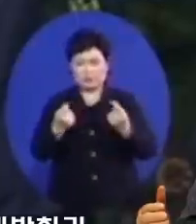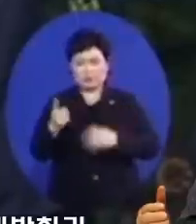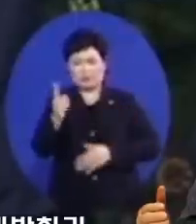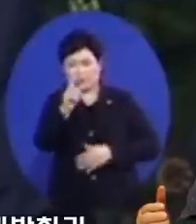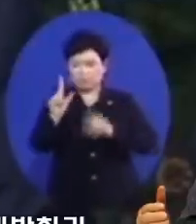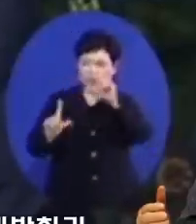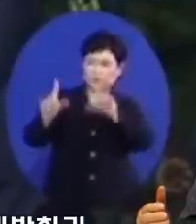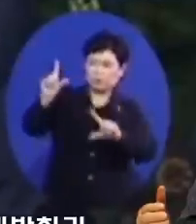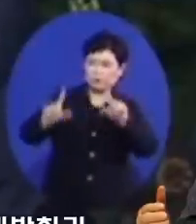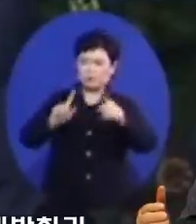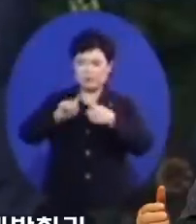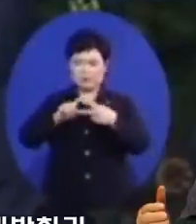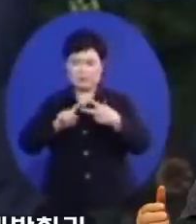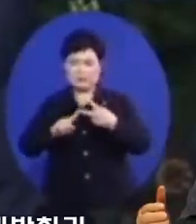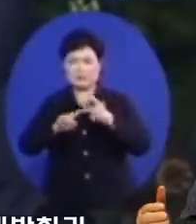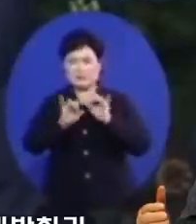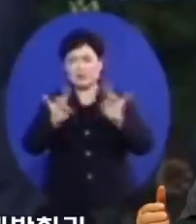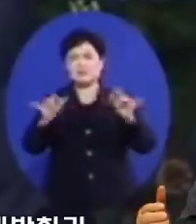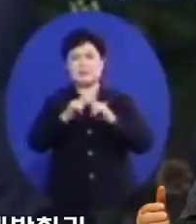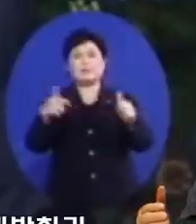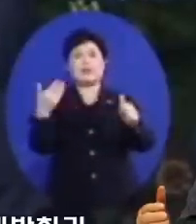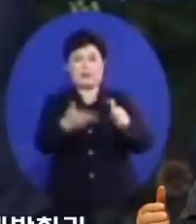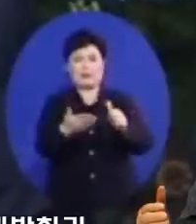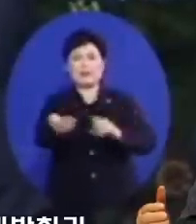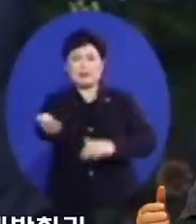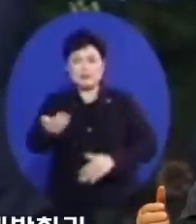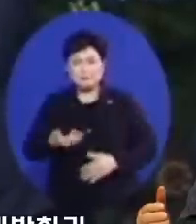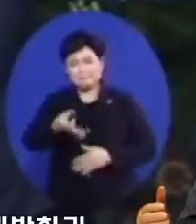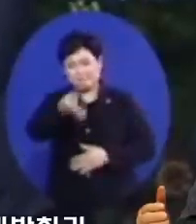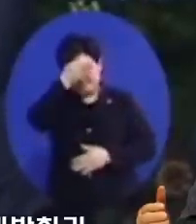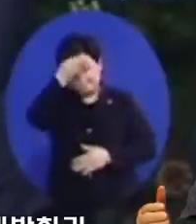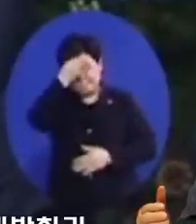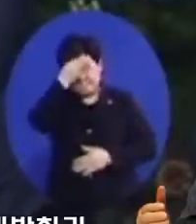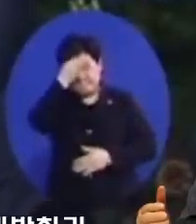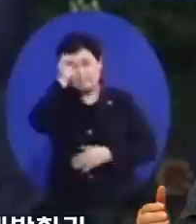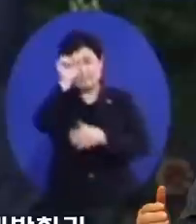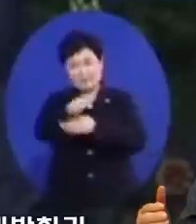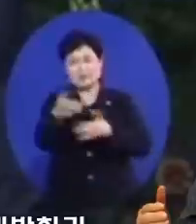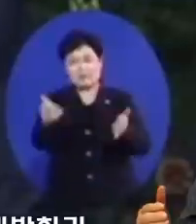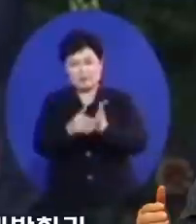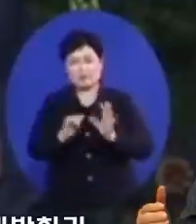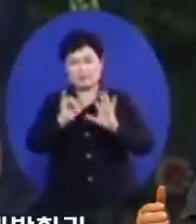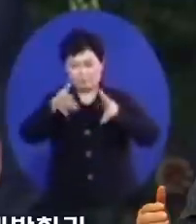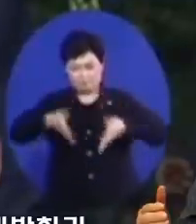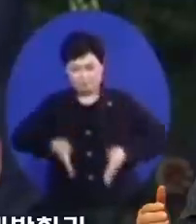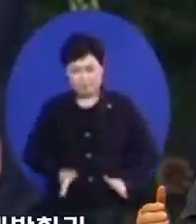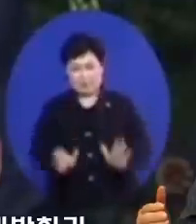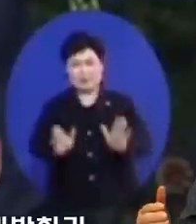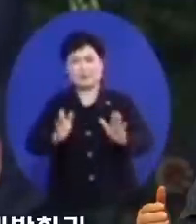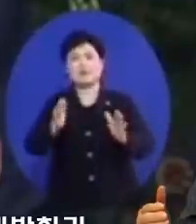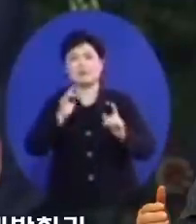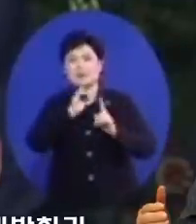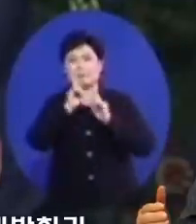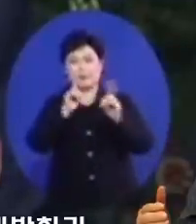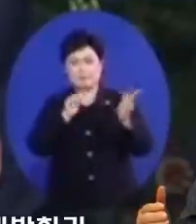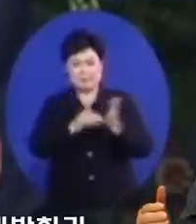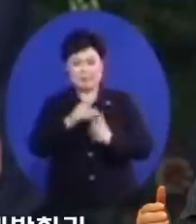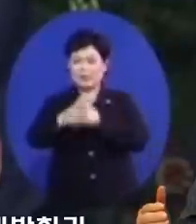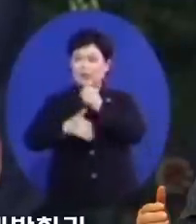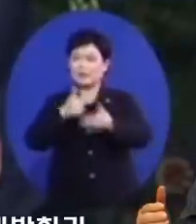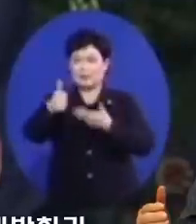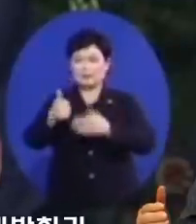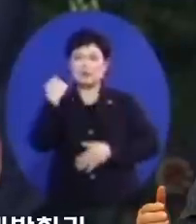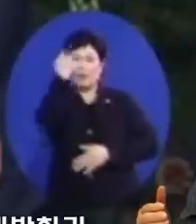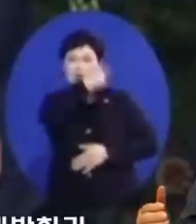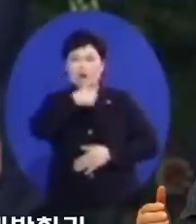생겼든 주님께서 각 사람에게 이미 재간을 주어서 이 세상에 태어나게 했다는 것입니다. 하나님께서